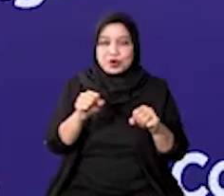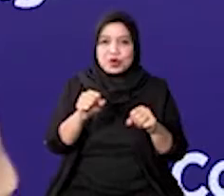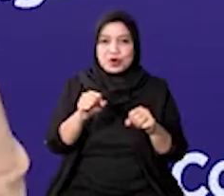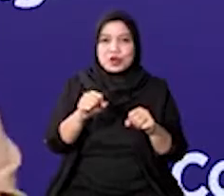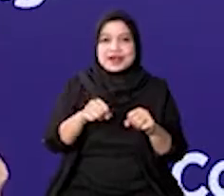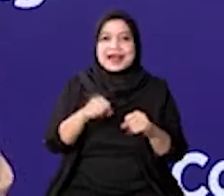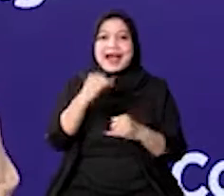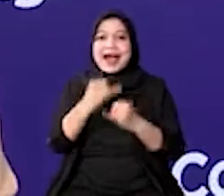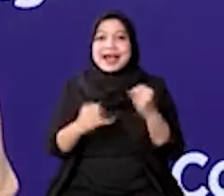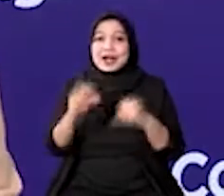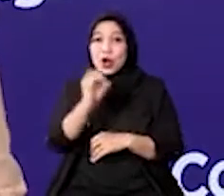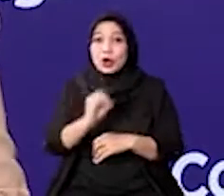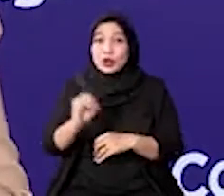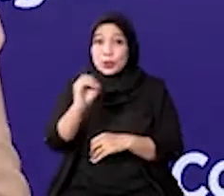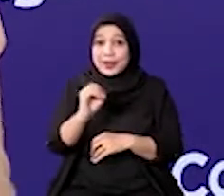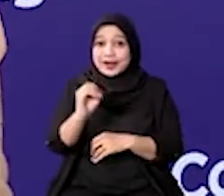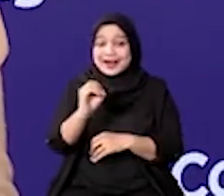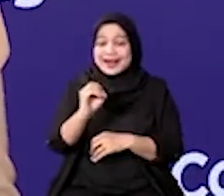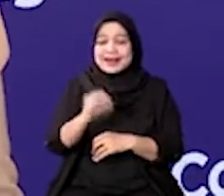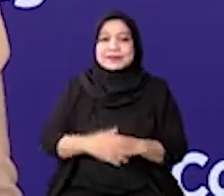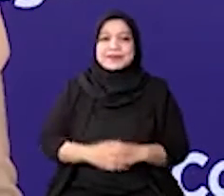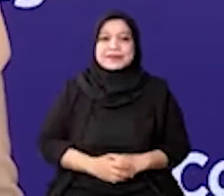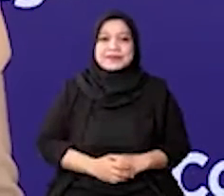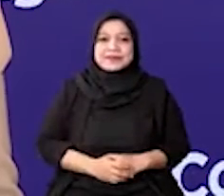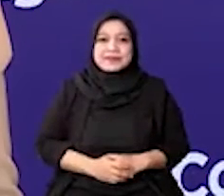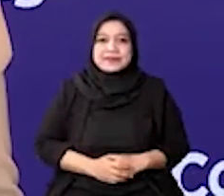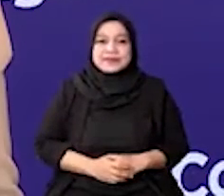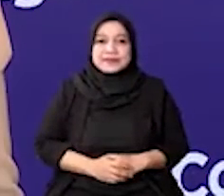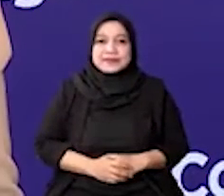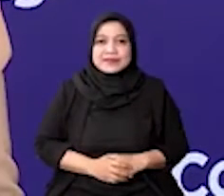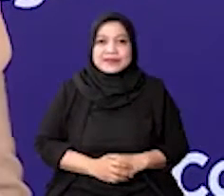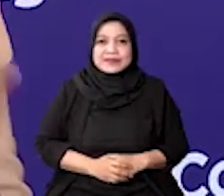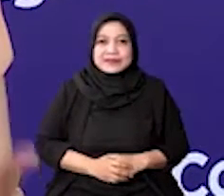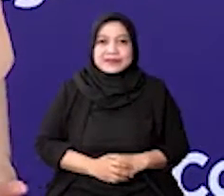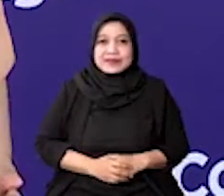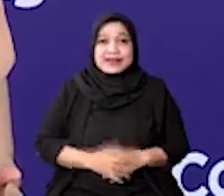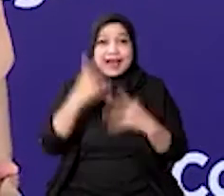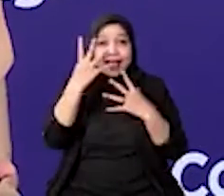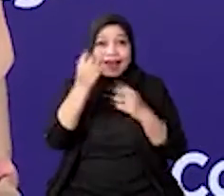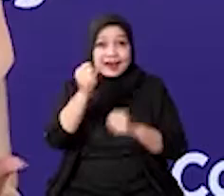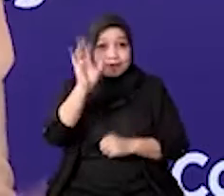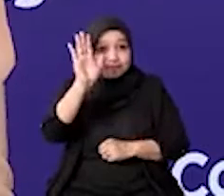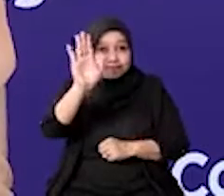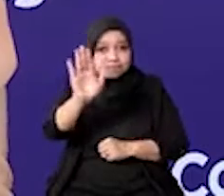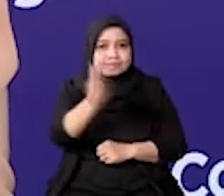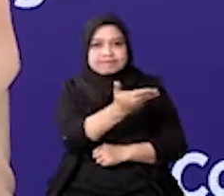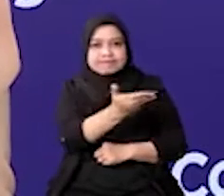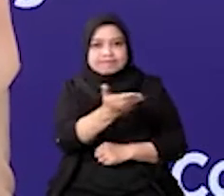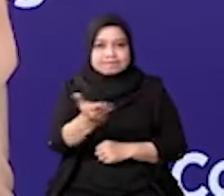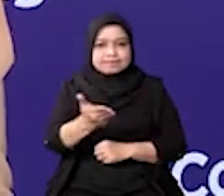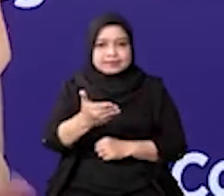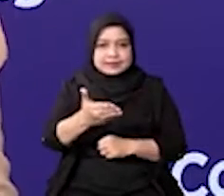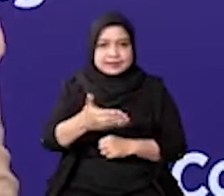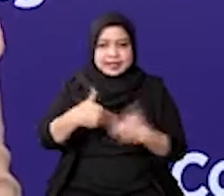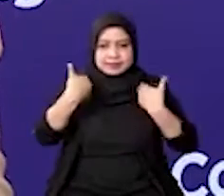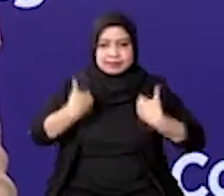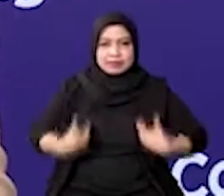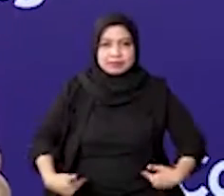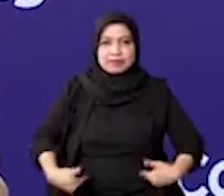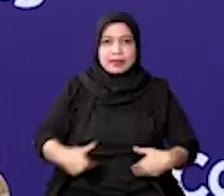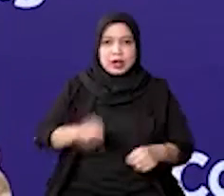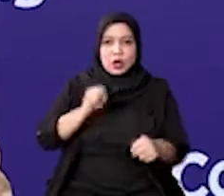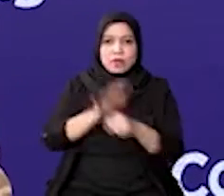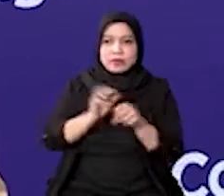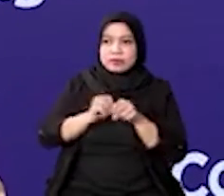gitu agar kita ee tidak atau tidak menjadi orang yang e menyebarkan covid-19 ataupun membuat terjadi peningkatan